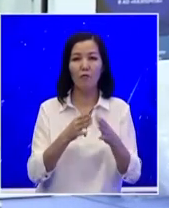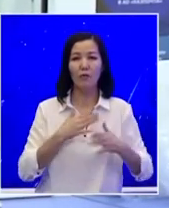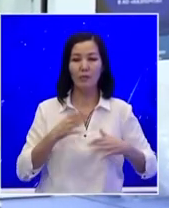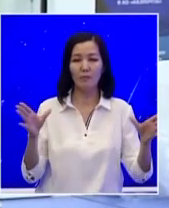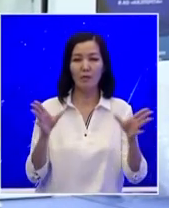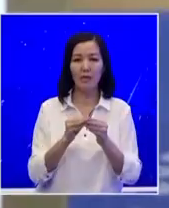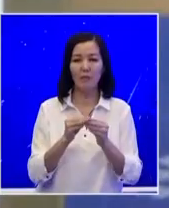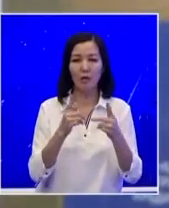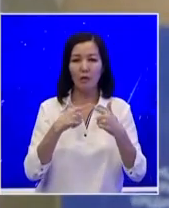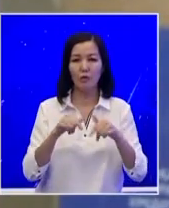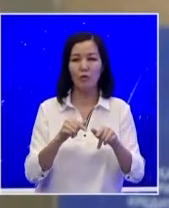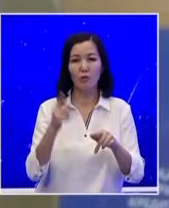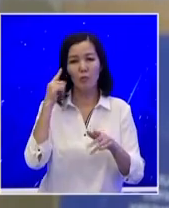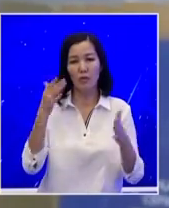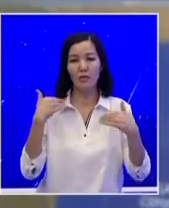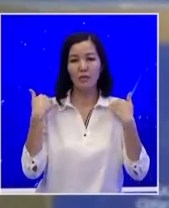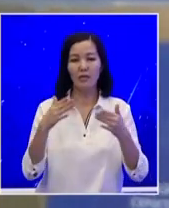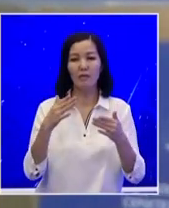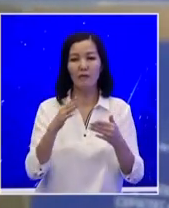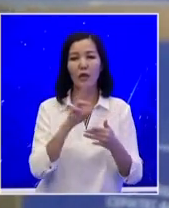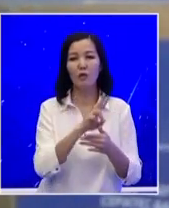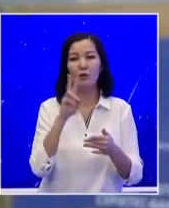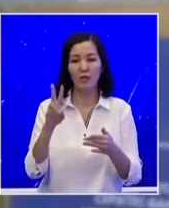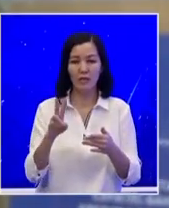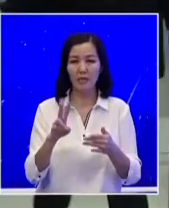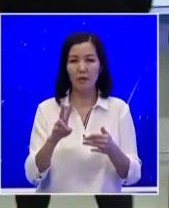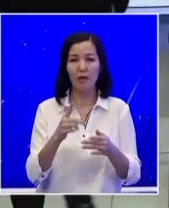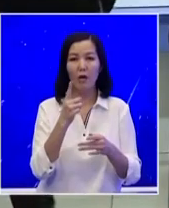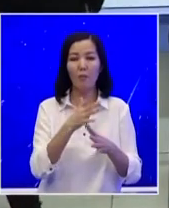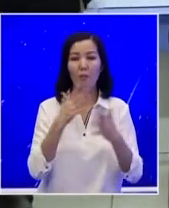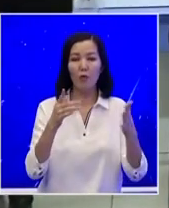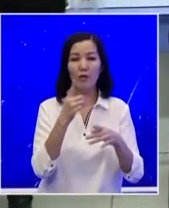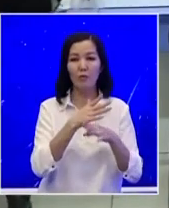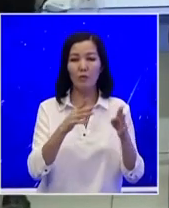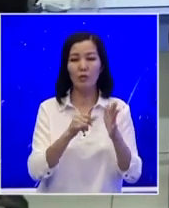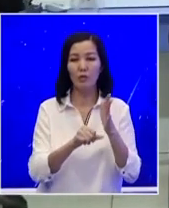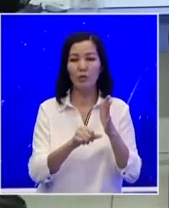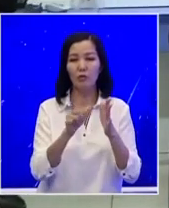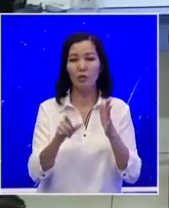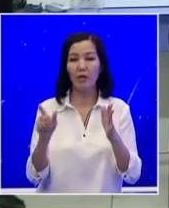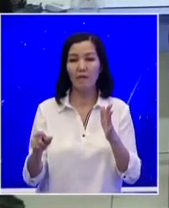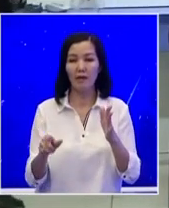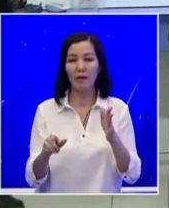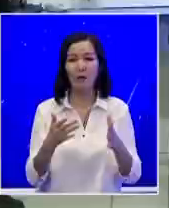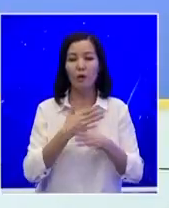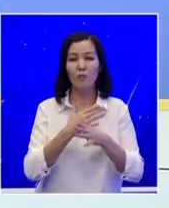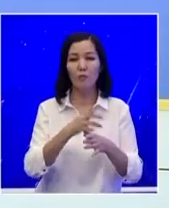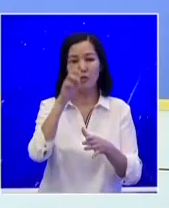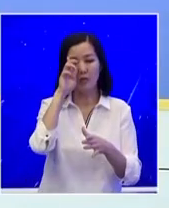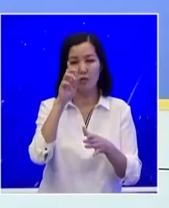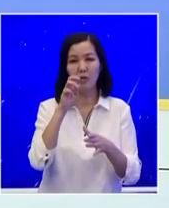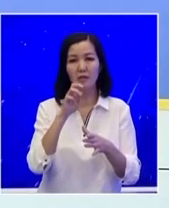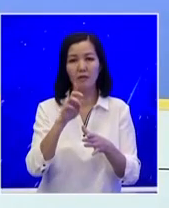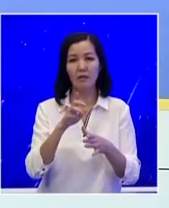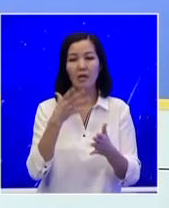«Безбергемес», созданного по инициативе Ельбаса. Еще более 1 миллиона 600 тысяч человек получают помощь от государства